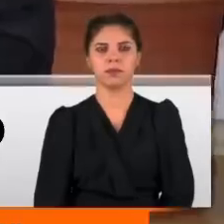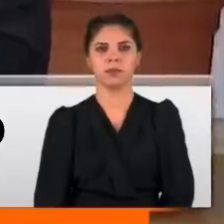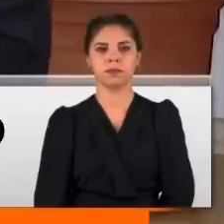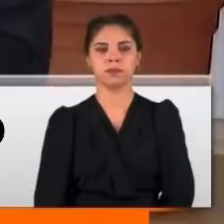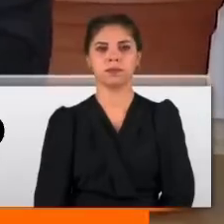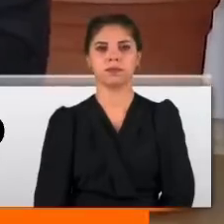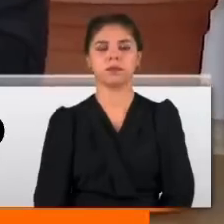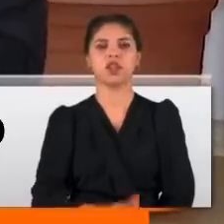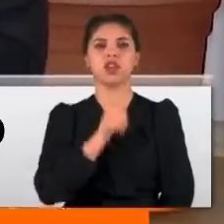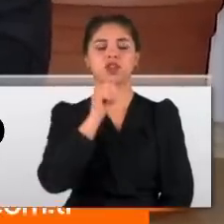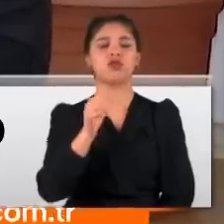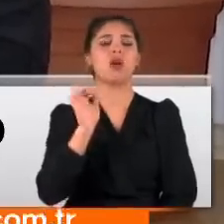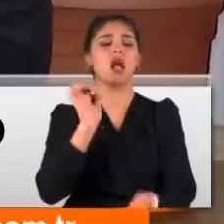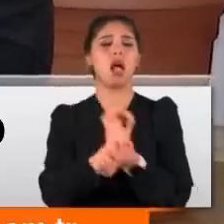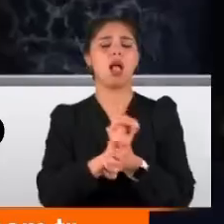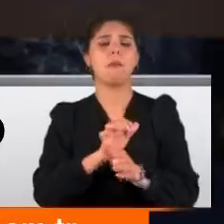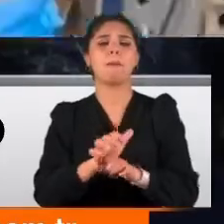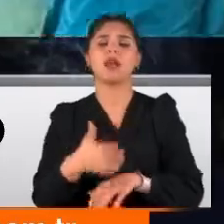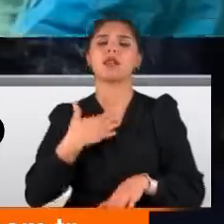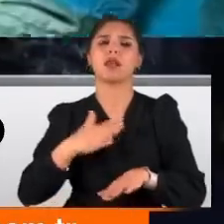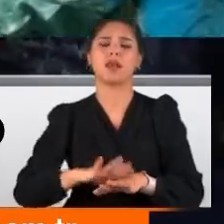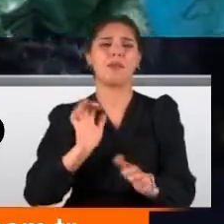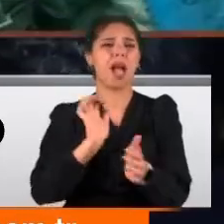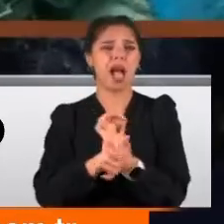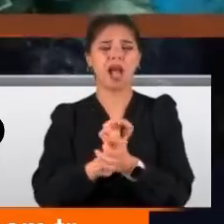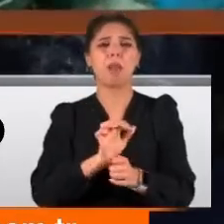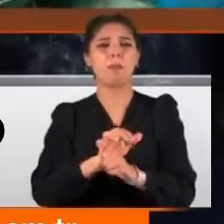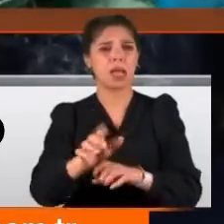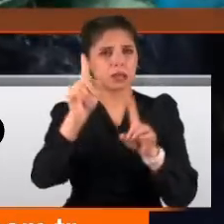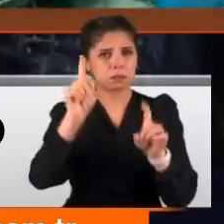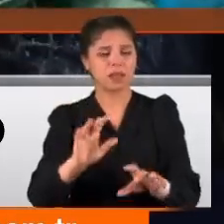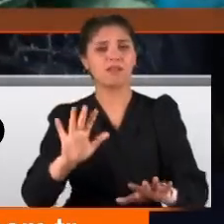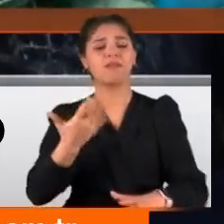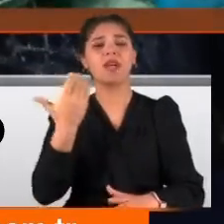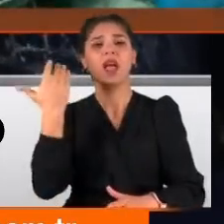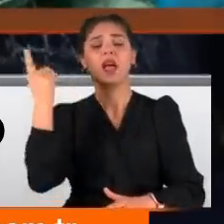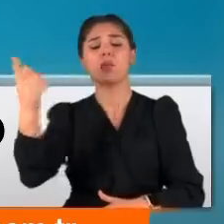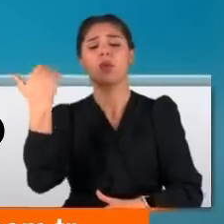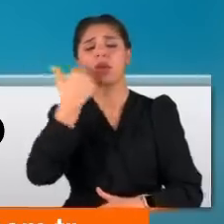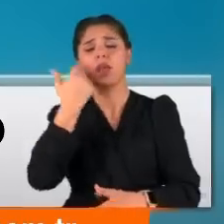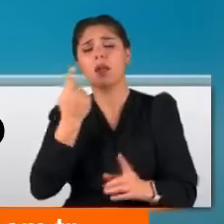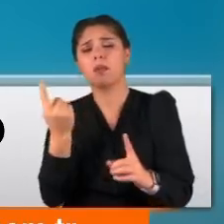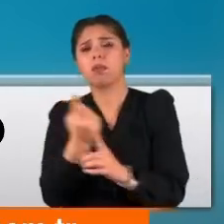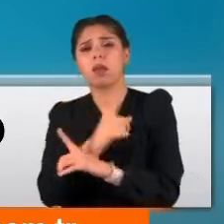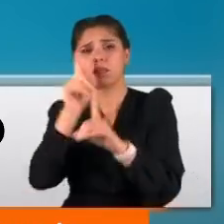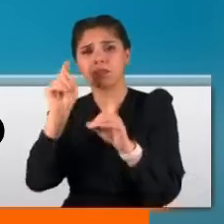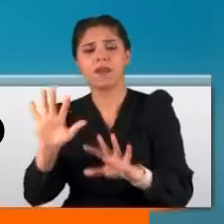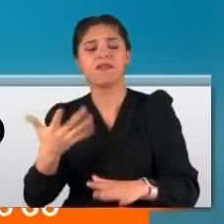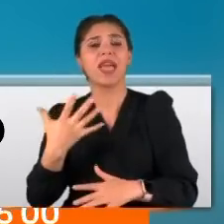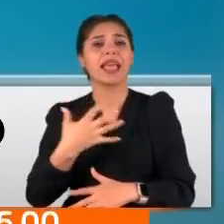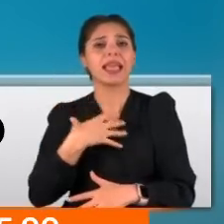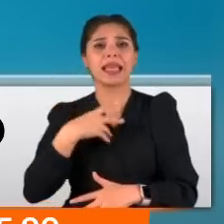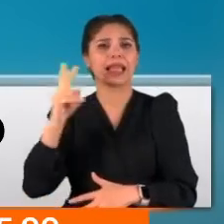çekilir? Hiçbir zaman için aile baskısı uygulamadım. Aile baskısı mı, önü alınamayan kontrolsüz yalanlar mı, yoksa